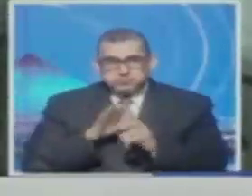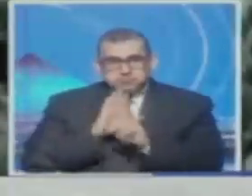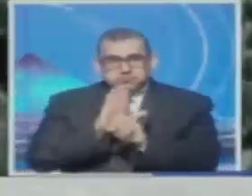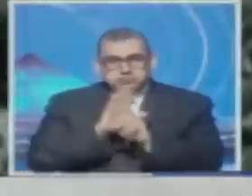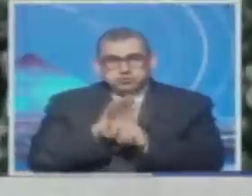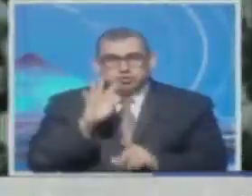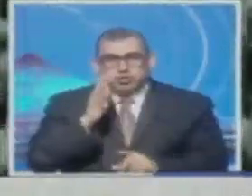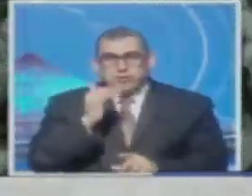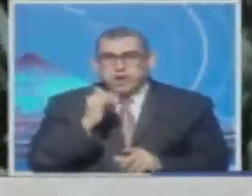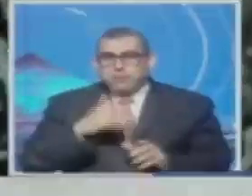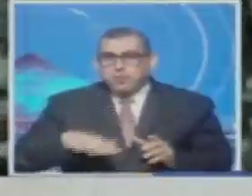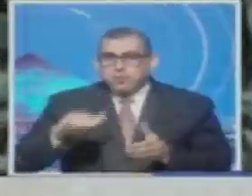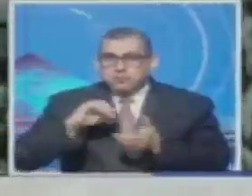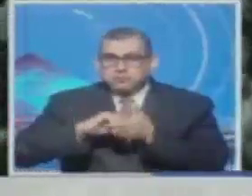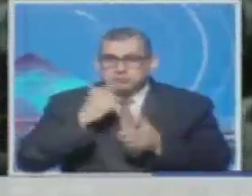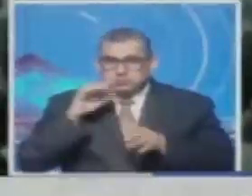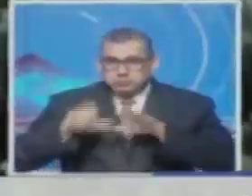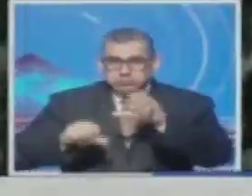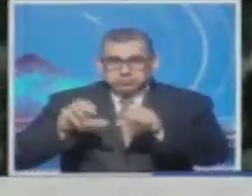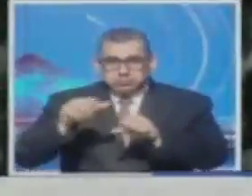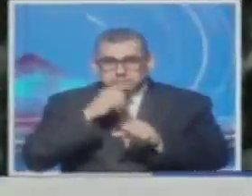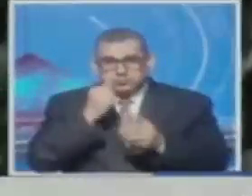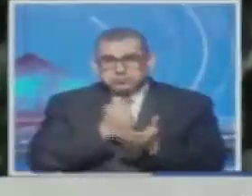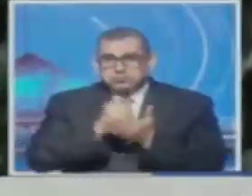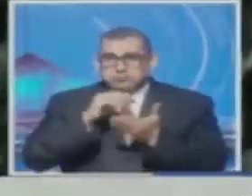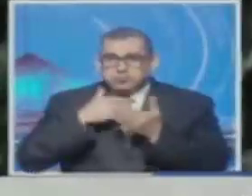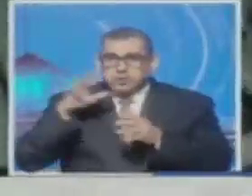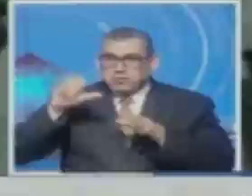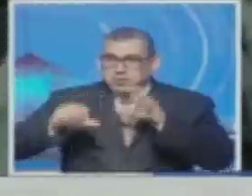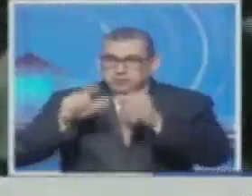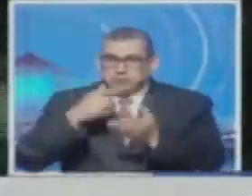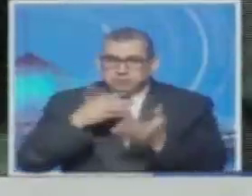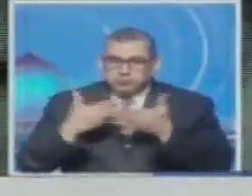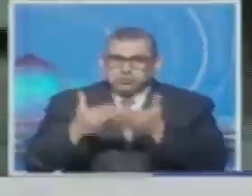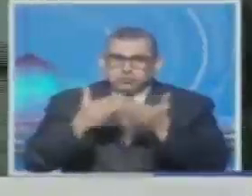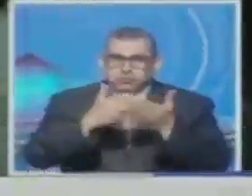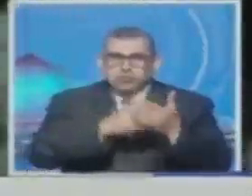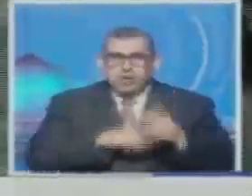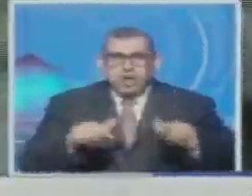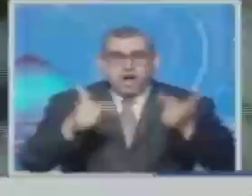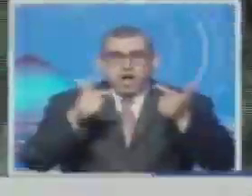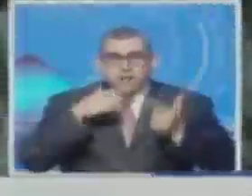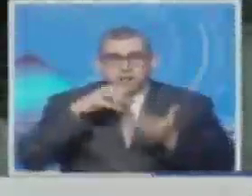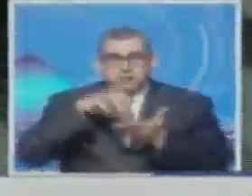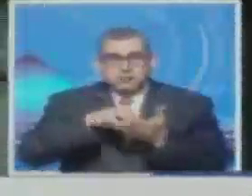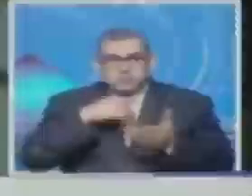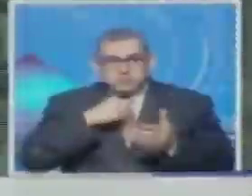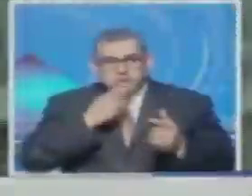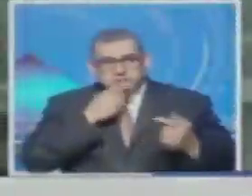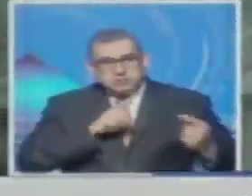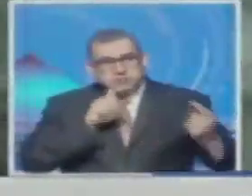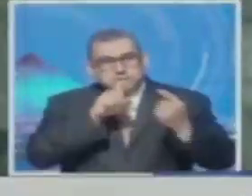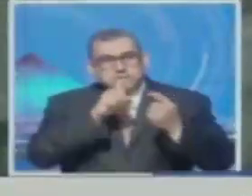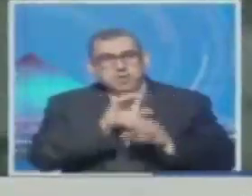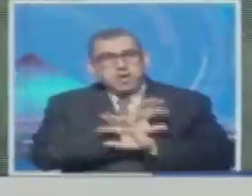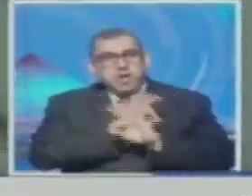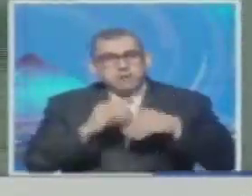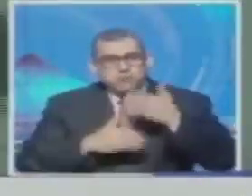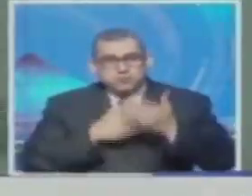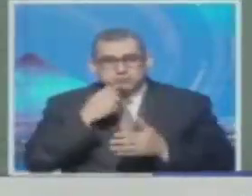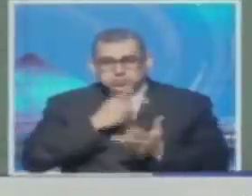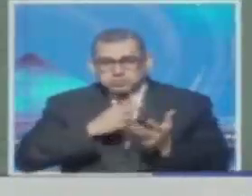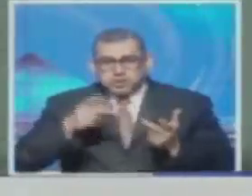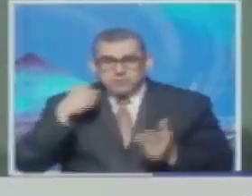الشعوب العربية المحتلة للتخلص من الاستعمار، كما حاربت قوى الاستعمار بكافة صورها وأشكالها